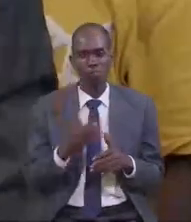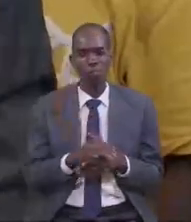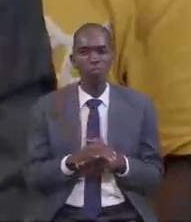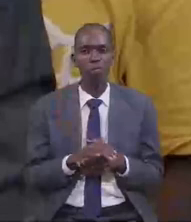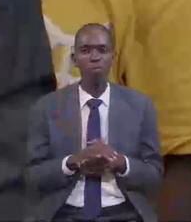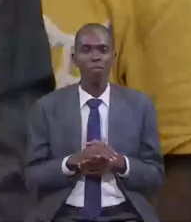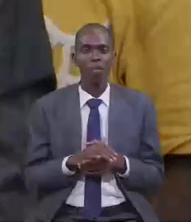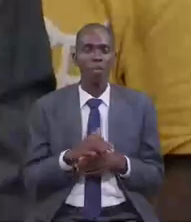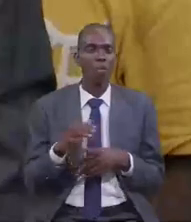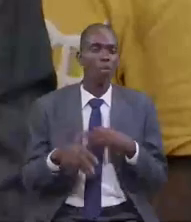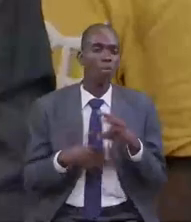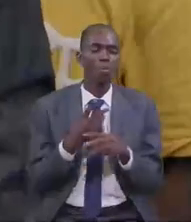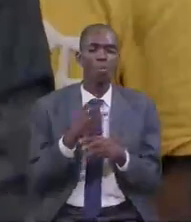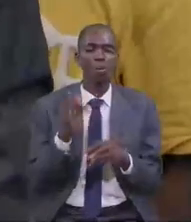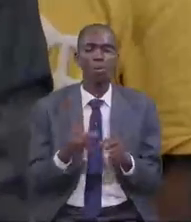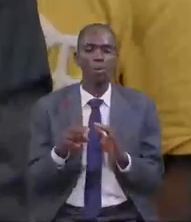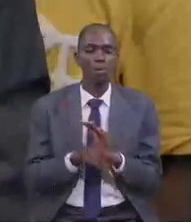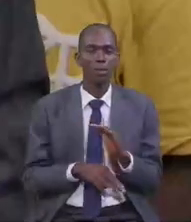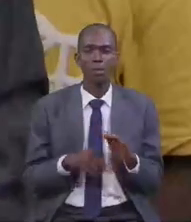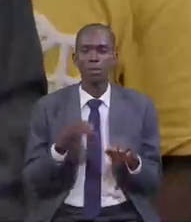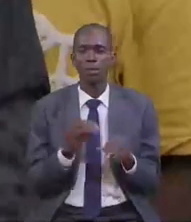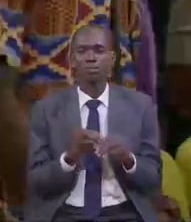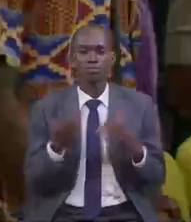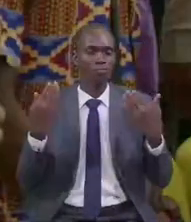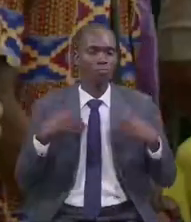La mondanité dans l'habillement.